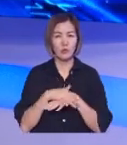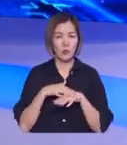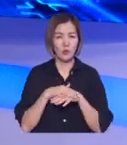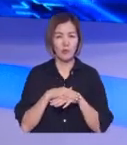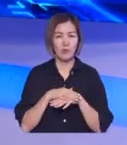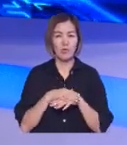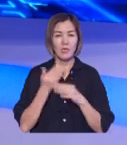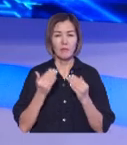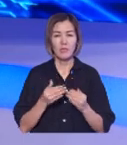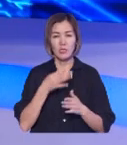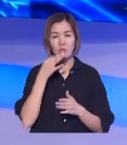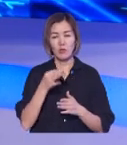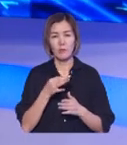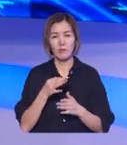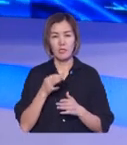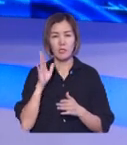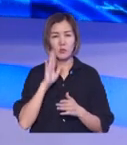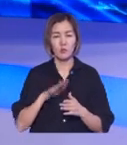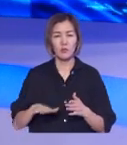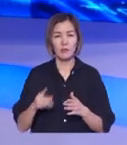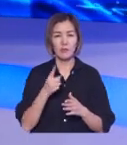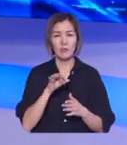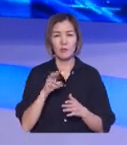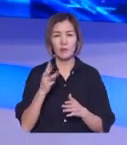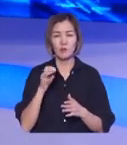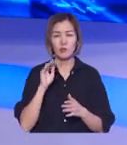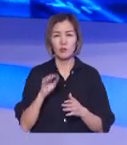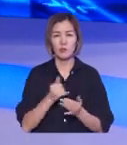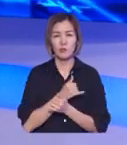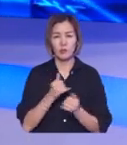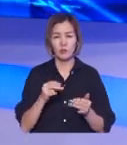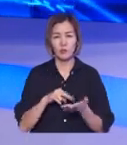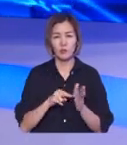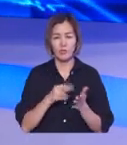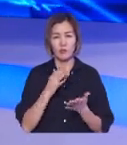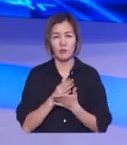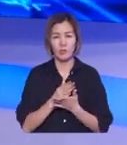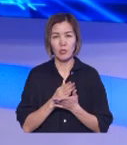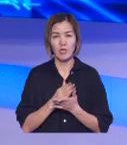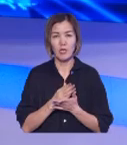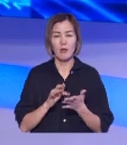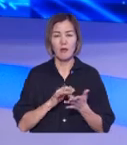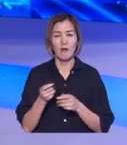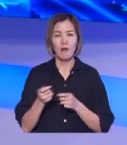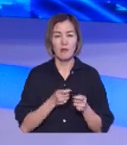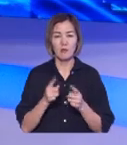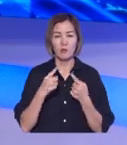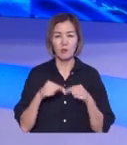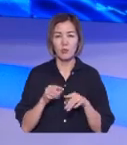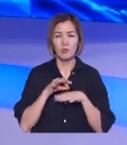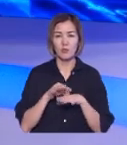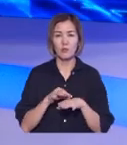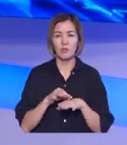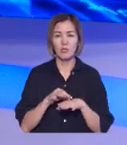қалың, биыл жауаптылар жағажайда 1 миллион 300 мың адамға дейін күтіп аламыз деп жоспарлап отыр. Бұл туралы қала әкімдігінің ұйымдастыруымен